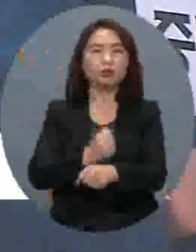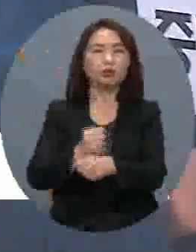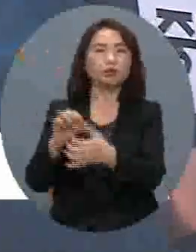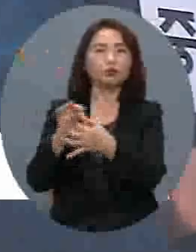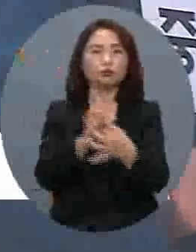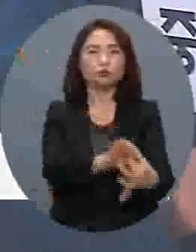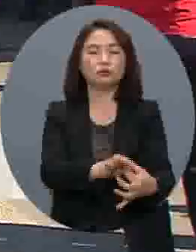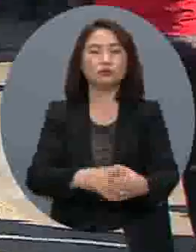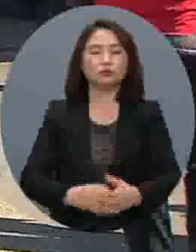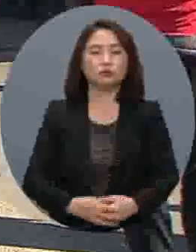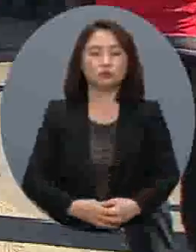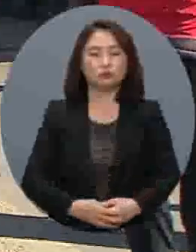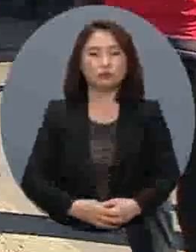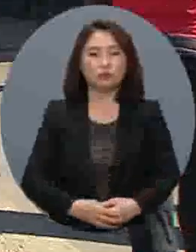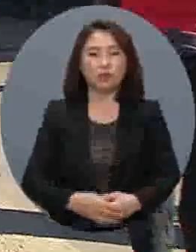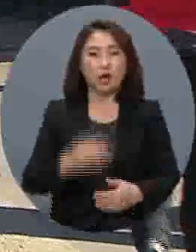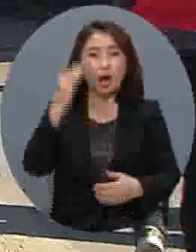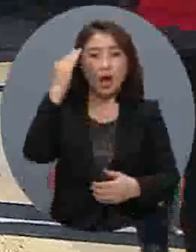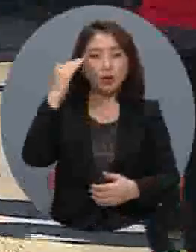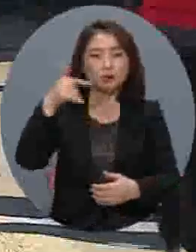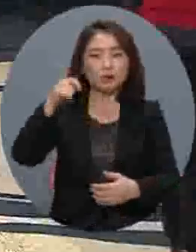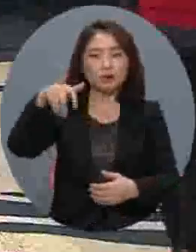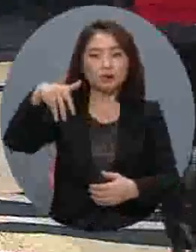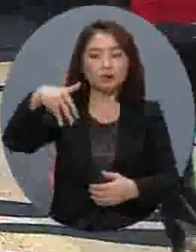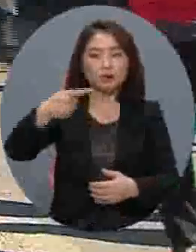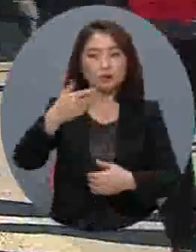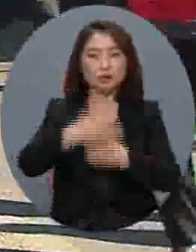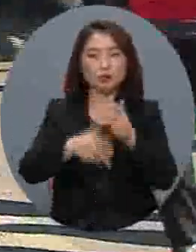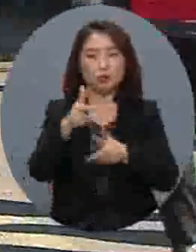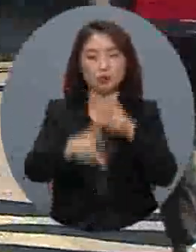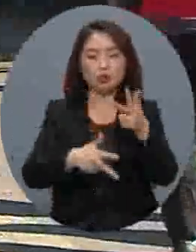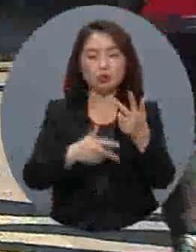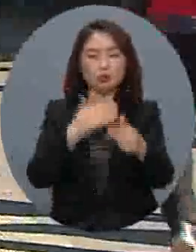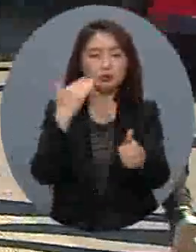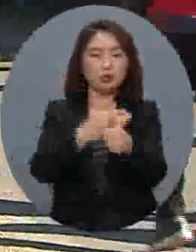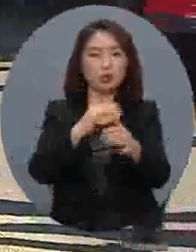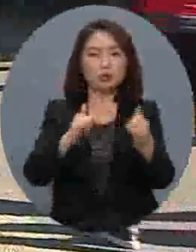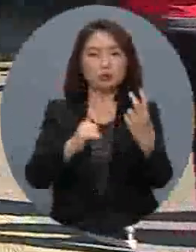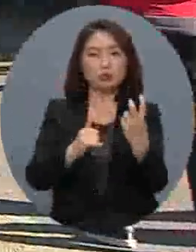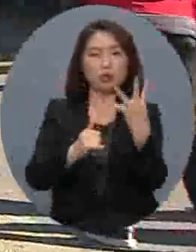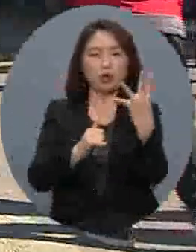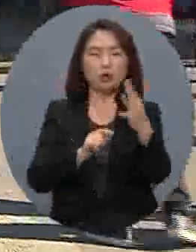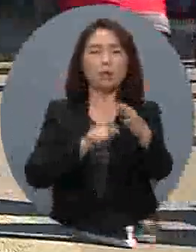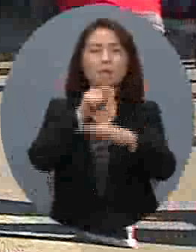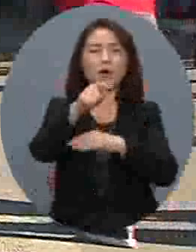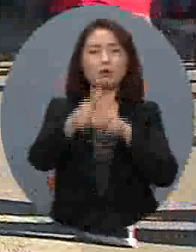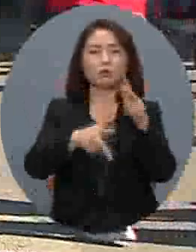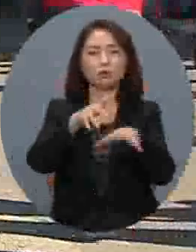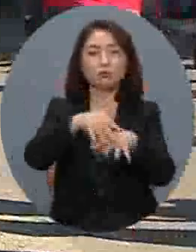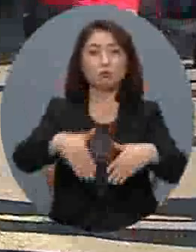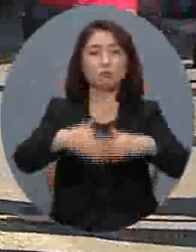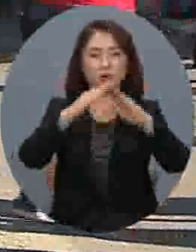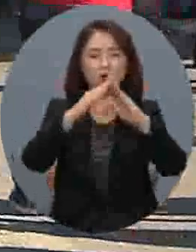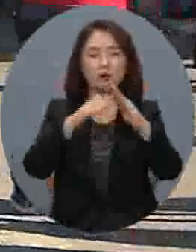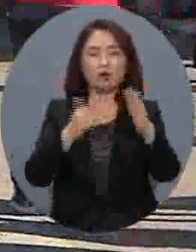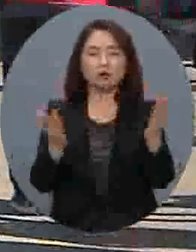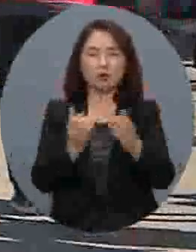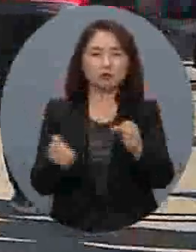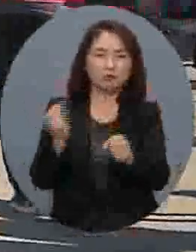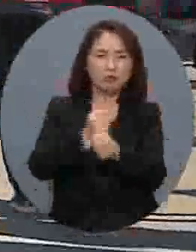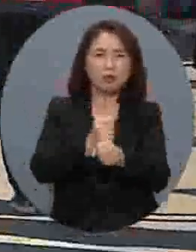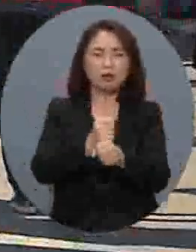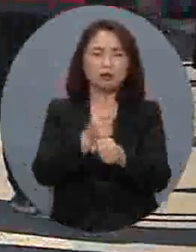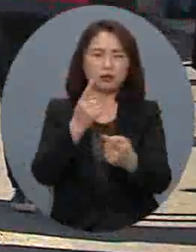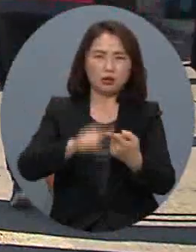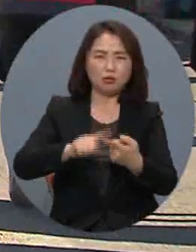진행할 것입니다. 한국게이츠 대구공장 해고 노동자 24명은 공장 밖에 천막을 설치하고 공장 재가동을